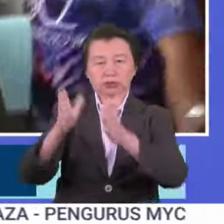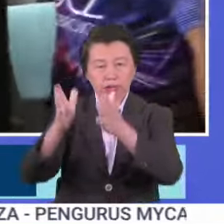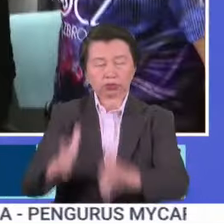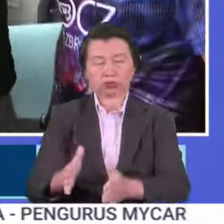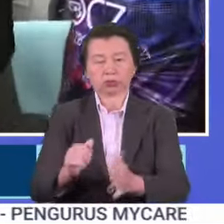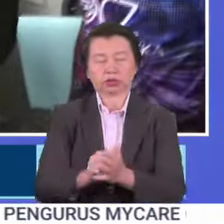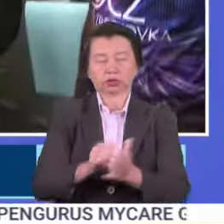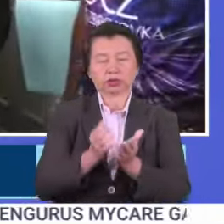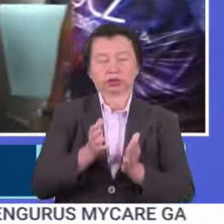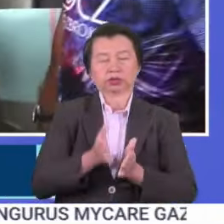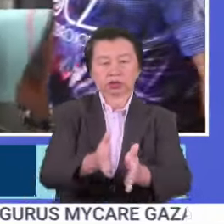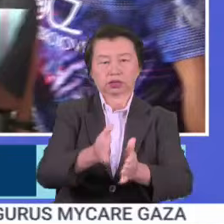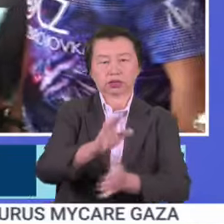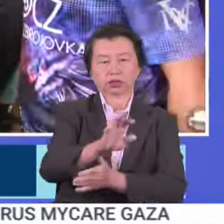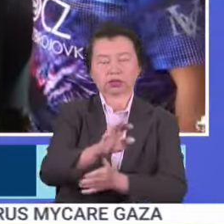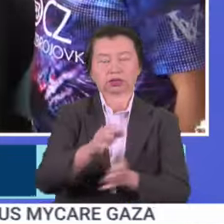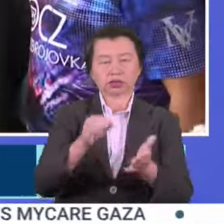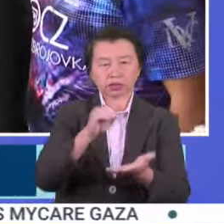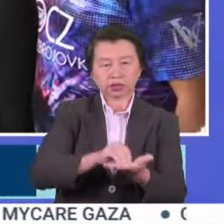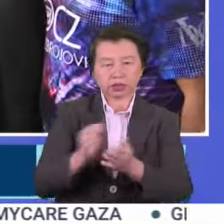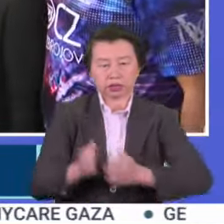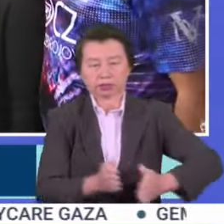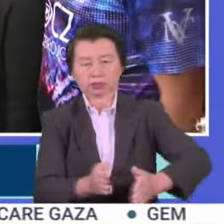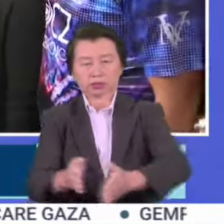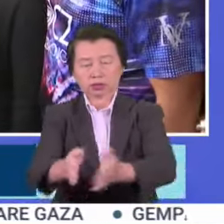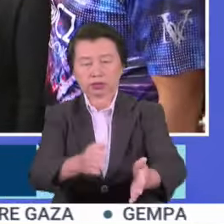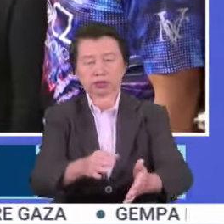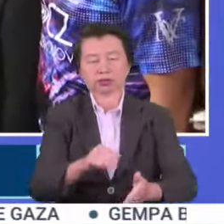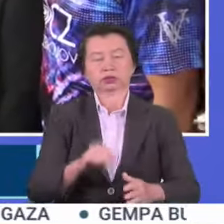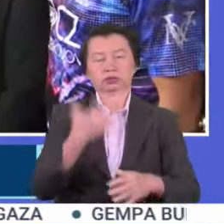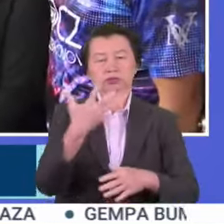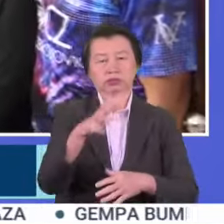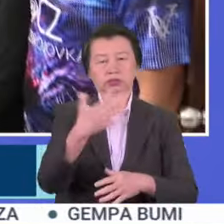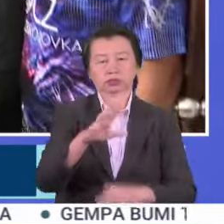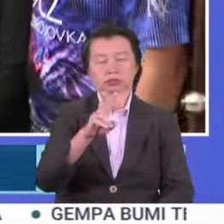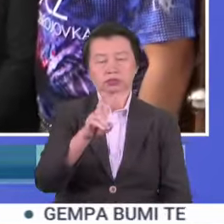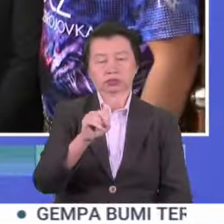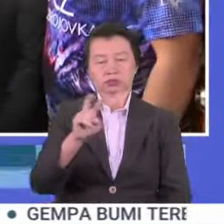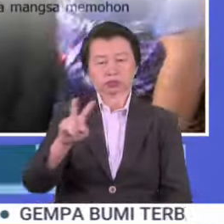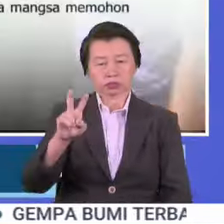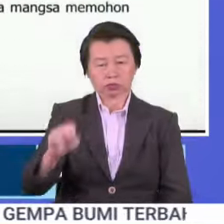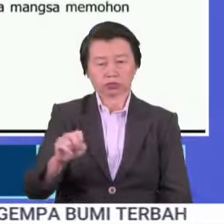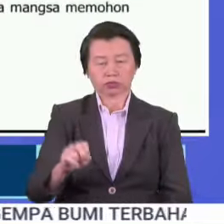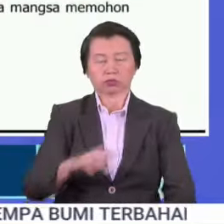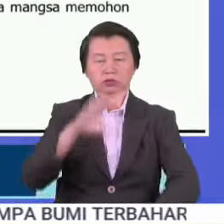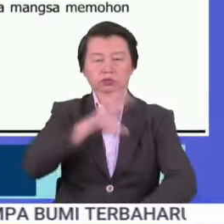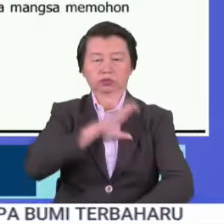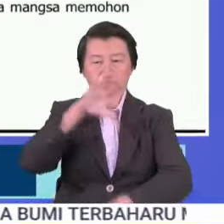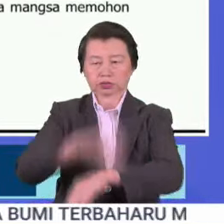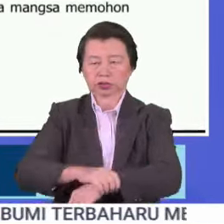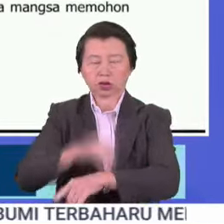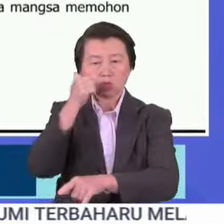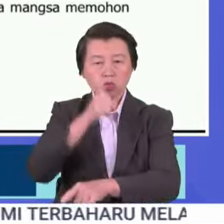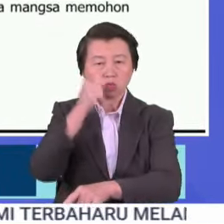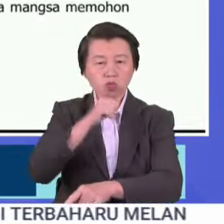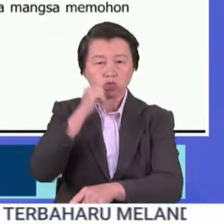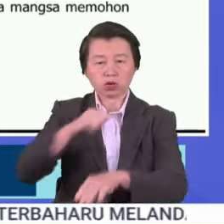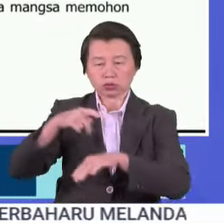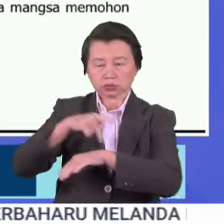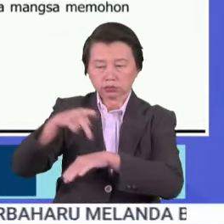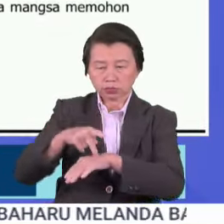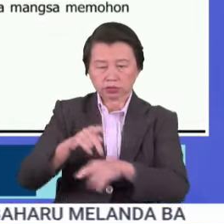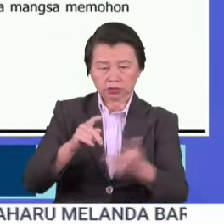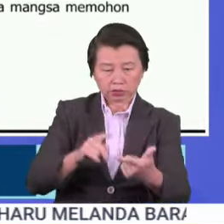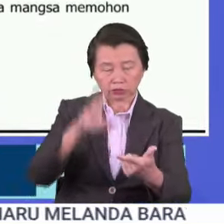di Jalan Feri Pelabuhan Pasir Gudang 15 Jun 2020. Polis menahan seorang wanita warga Filipina